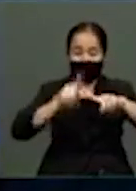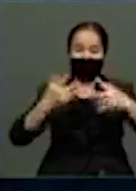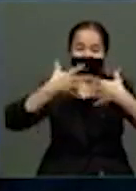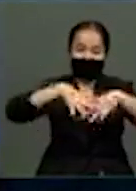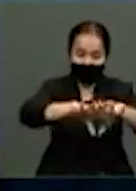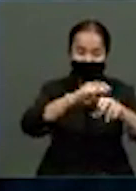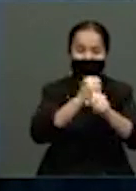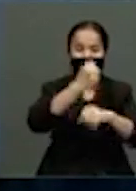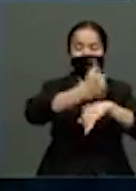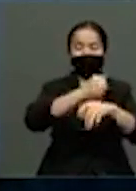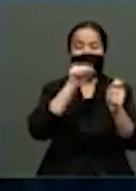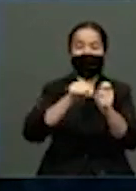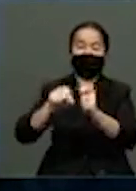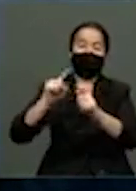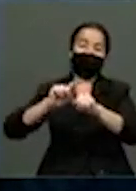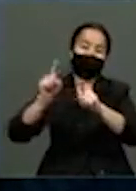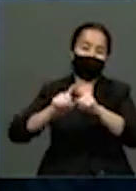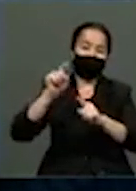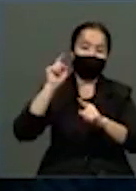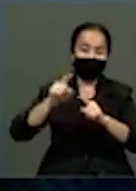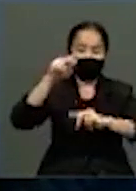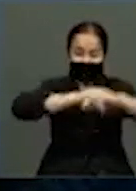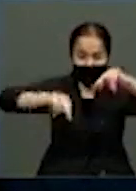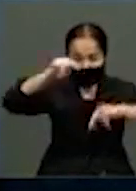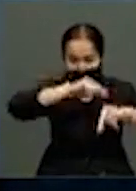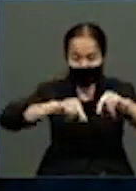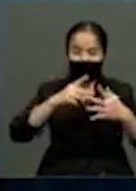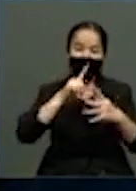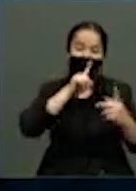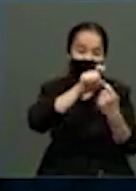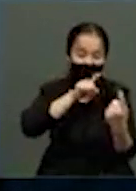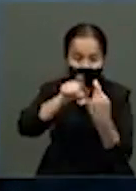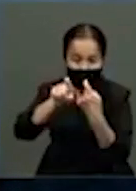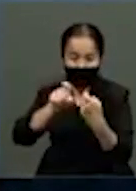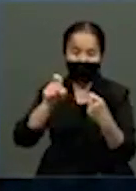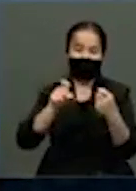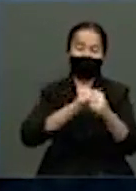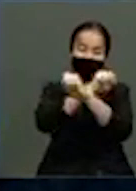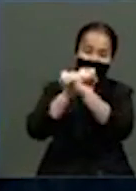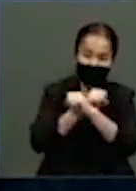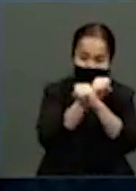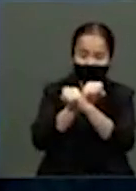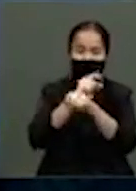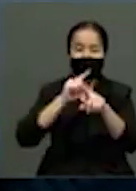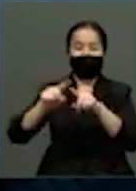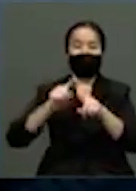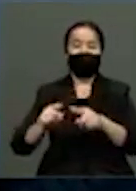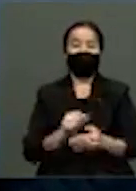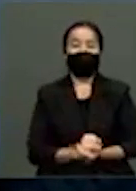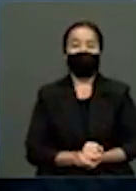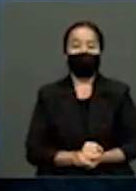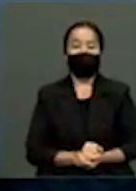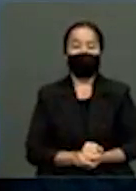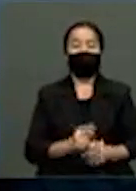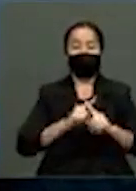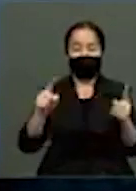ให้การความสามารถในการกำกับนะครับในการติดตามโรคนะครับป้องกันควบคุมโรคได้ดียิ่งขึ้นก็โช